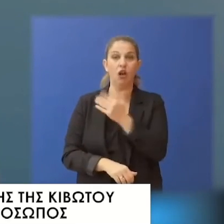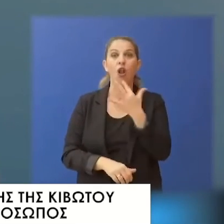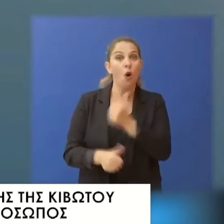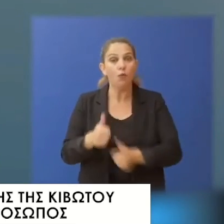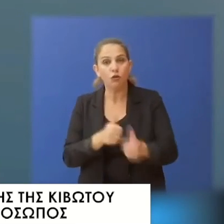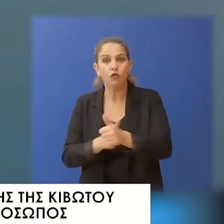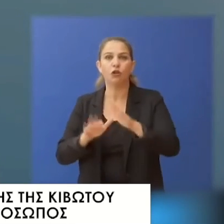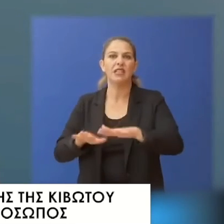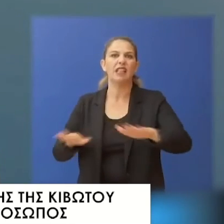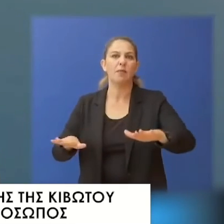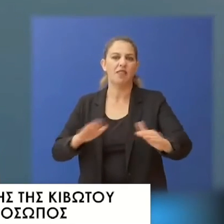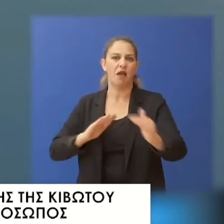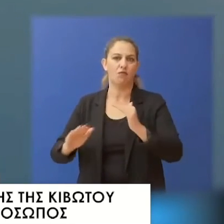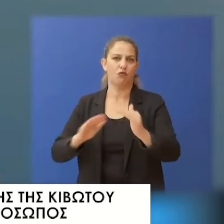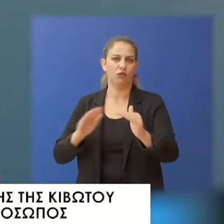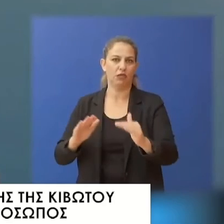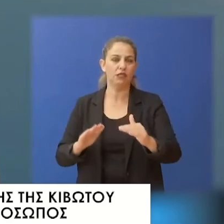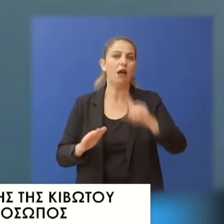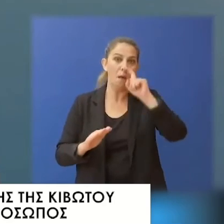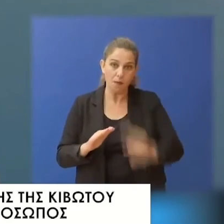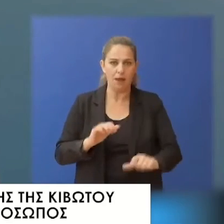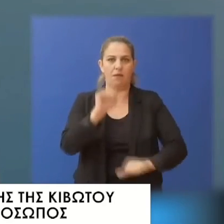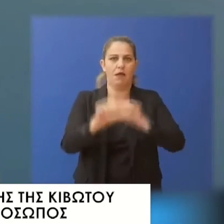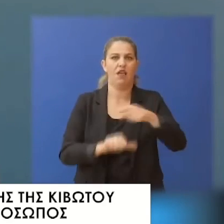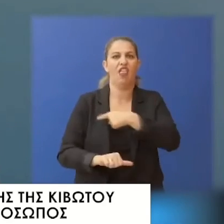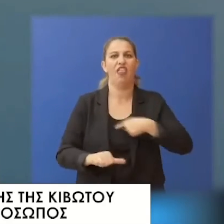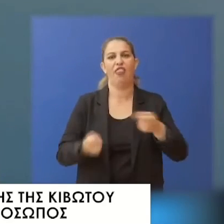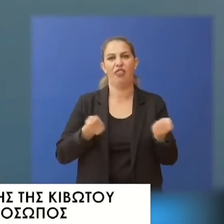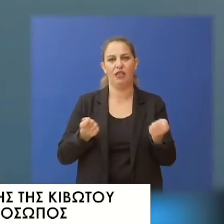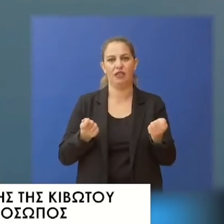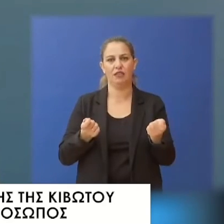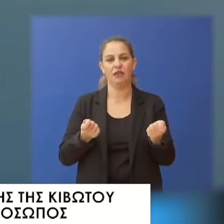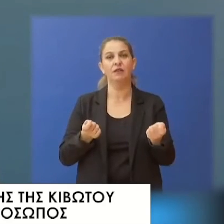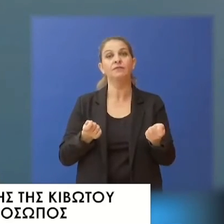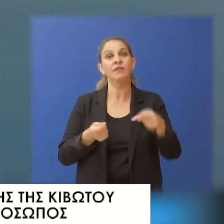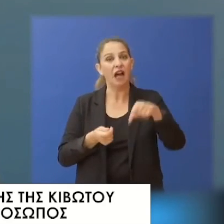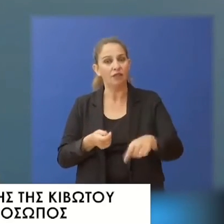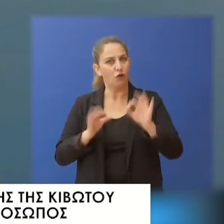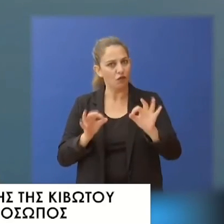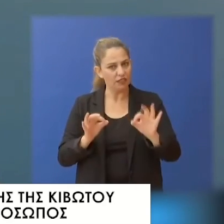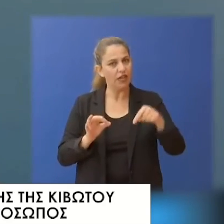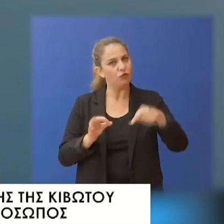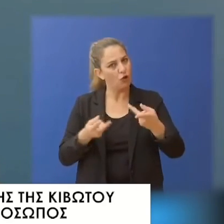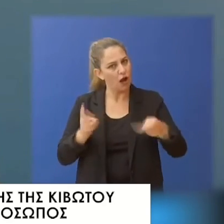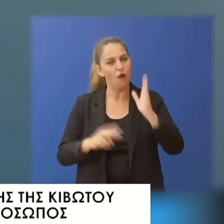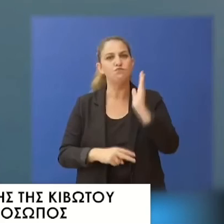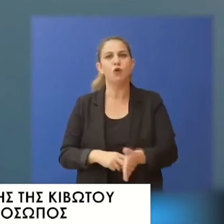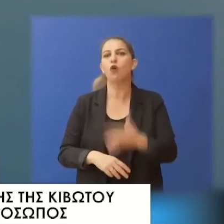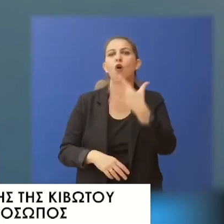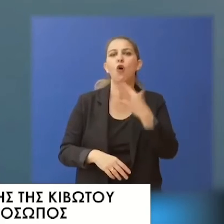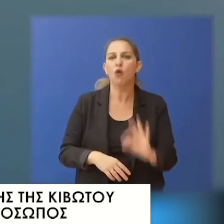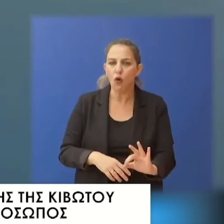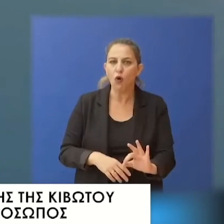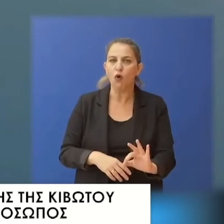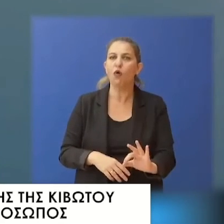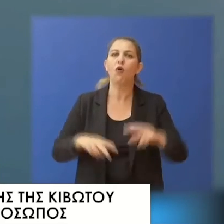παιδιά και γι' αυτό η εξέλιξη αυτή είναι επιβεβλημένη. Είναι μια εξέλιξη που μπορεί να πραγματοποιηθεί χάρη στη διάταξη